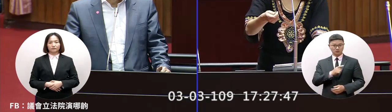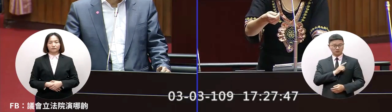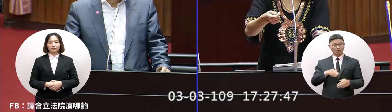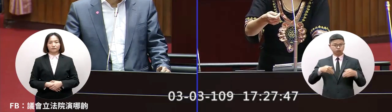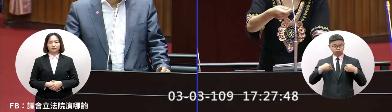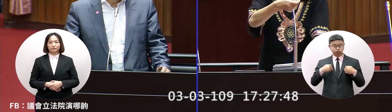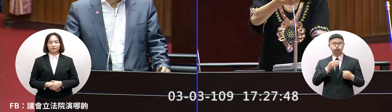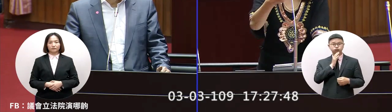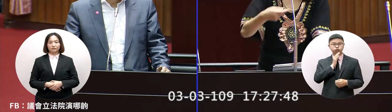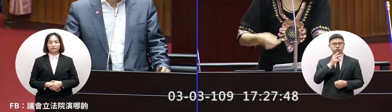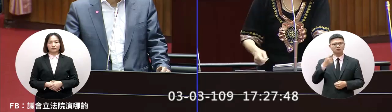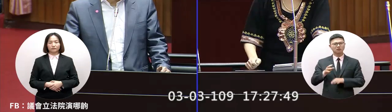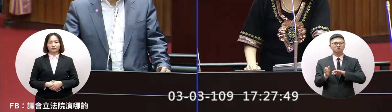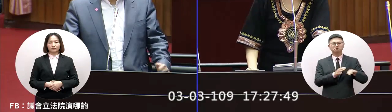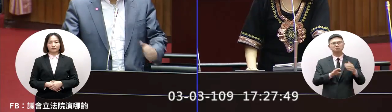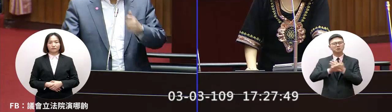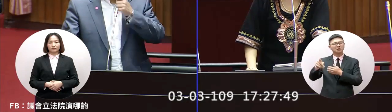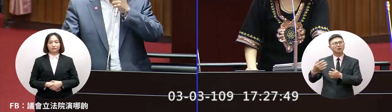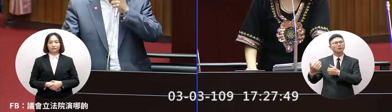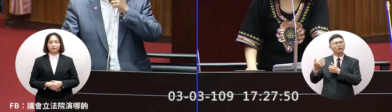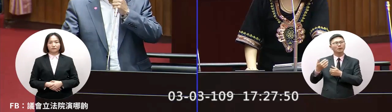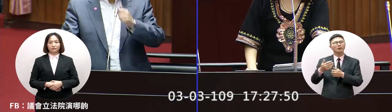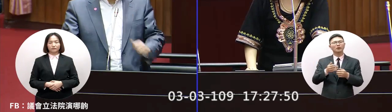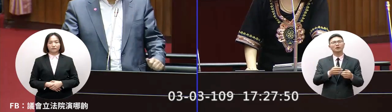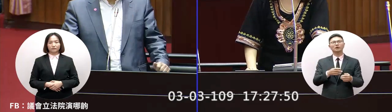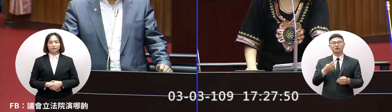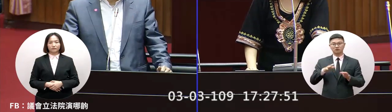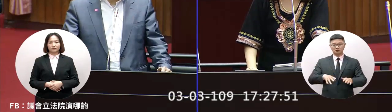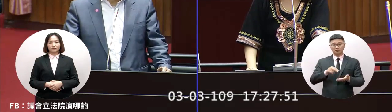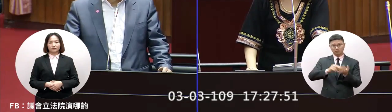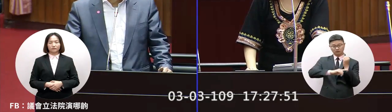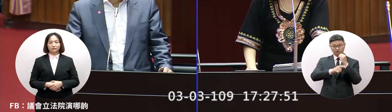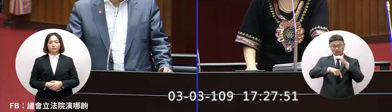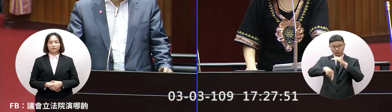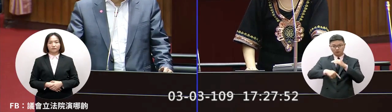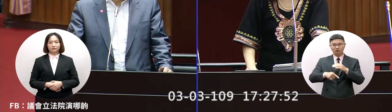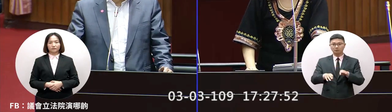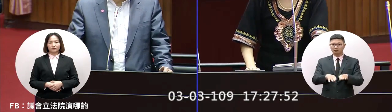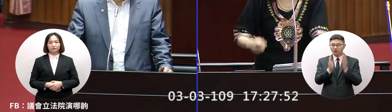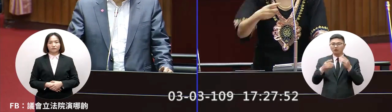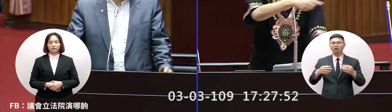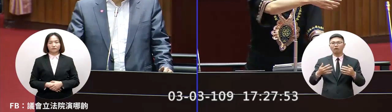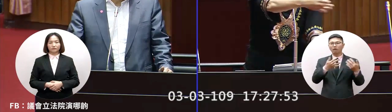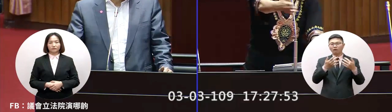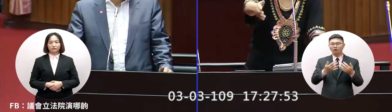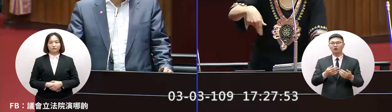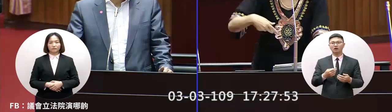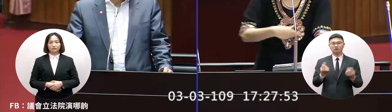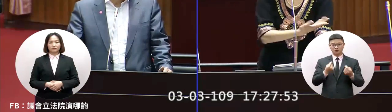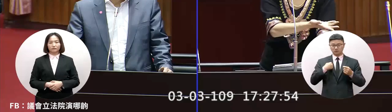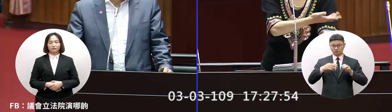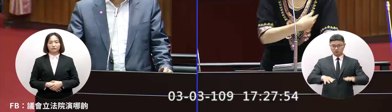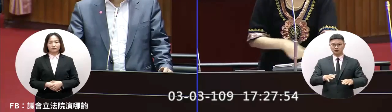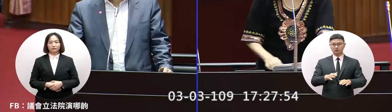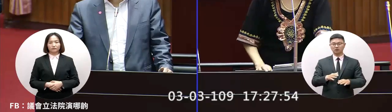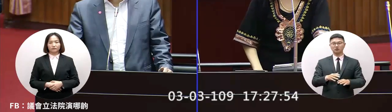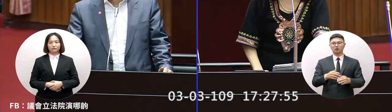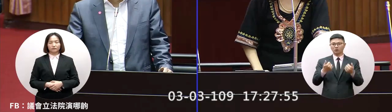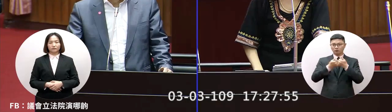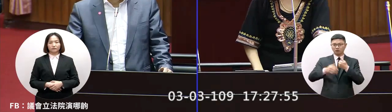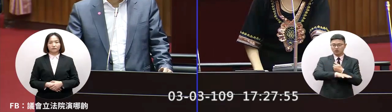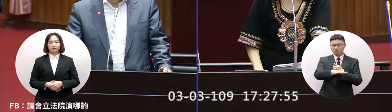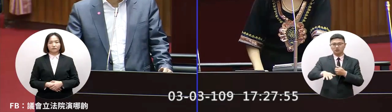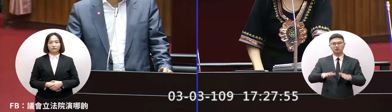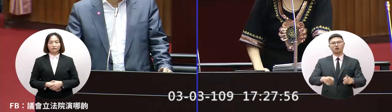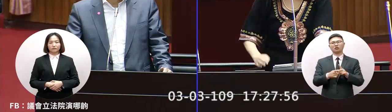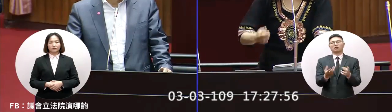每个人都在问啊，像我们现在立法院已经开议了，所以请教部长， 譬如说以我们这个异常，当然现在是没人啊，空